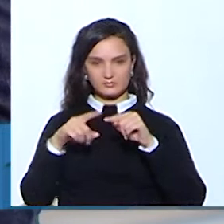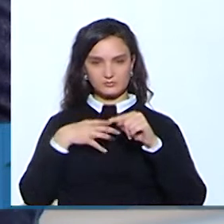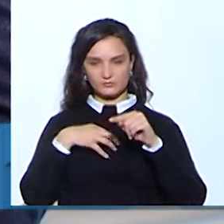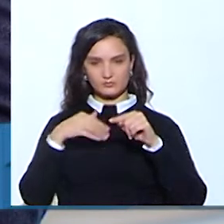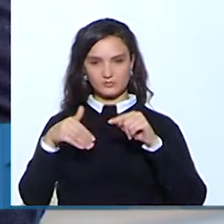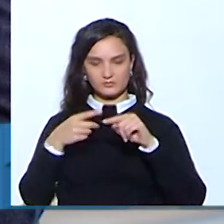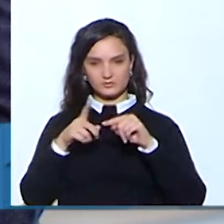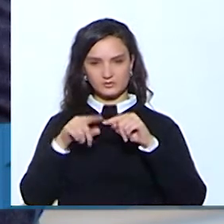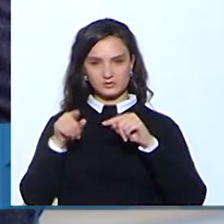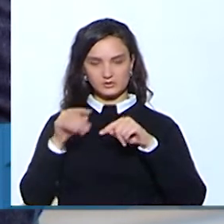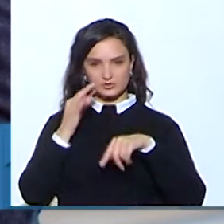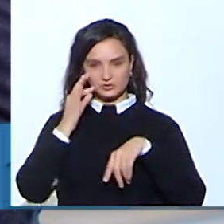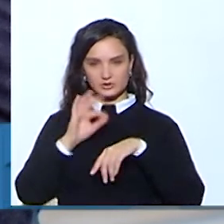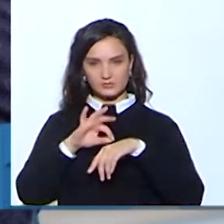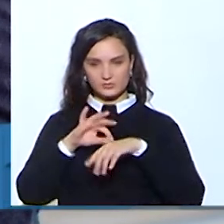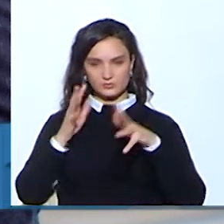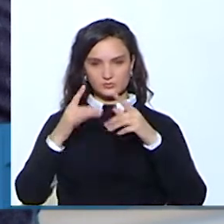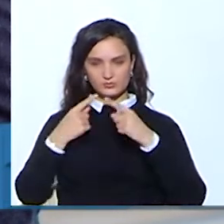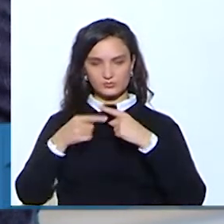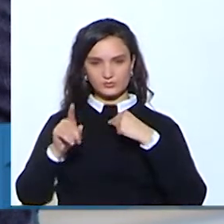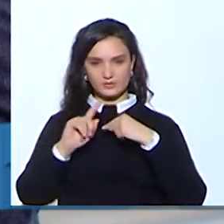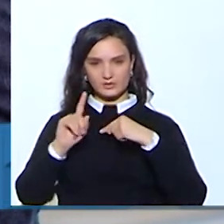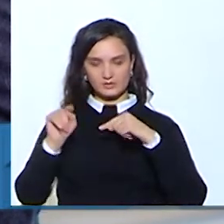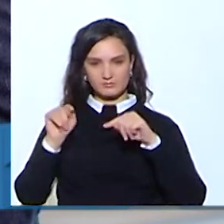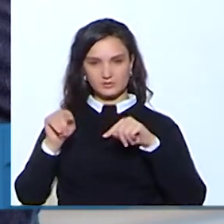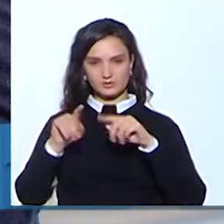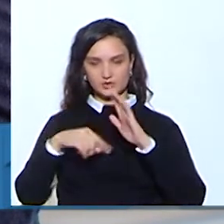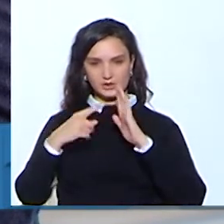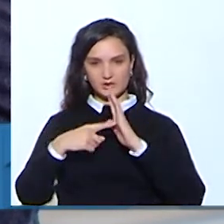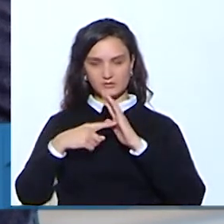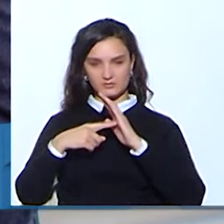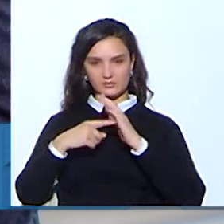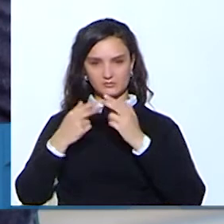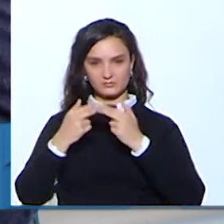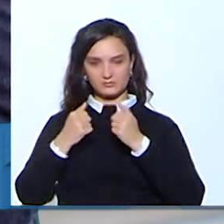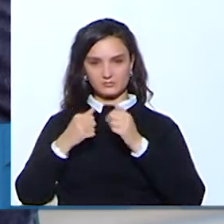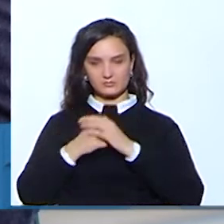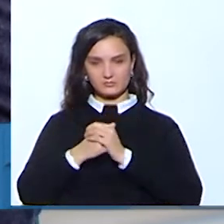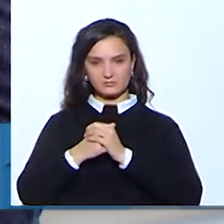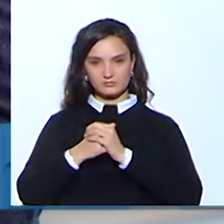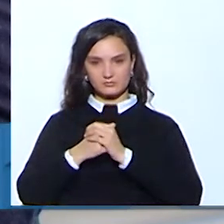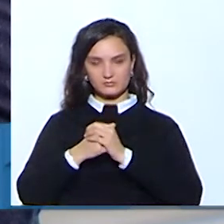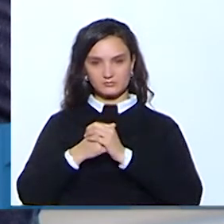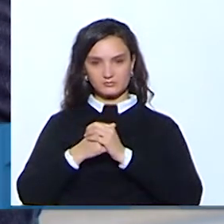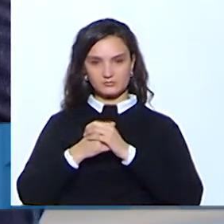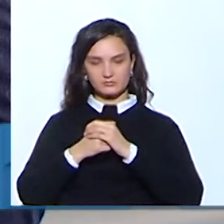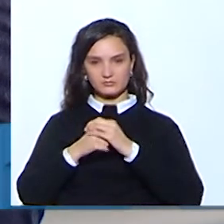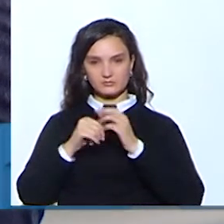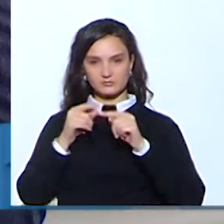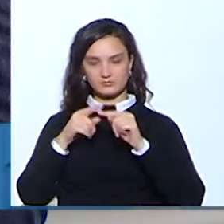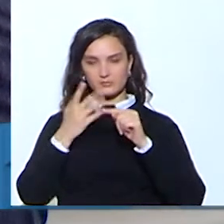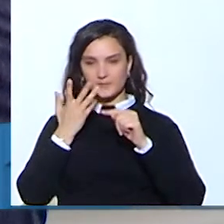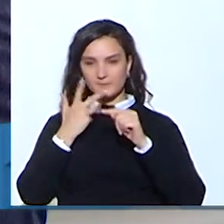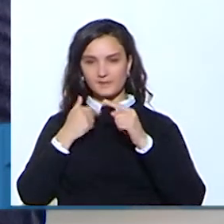მნიშვნელობა არ აქვს. ეს იქნება დიაბეტური კატარაქტა თუ სხვა რამით გამოწვეული, მაგნიზირებული გამოსხივებით, ინფრაწითელი,